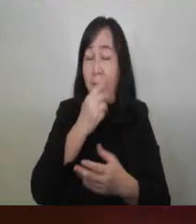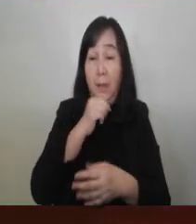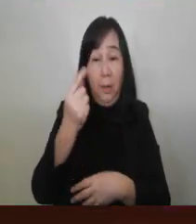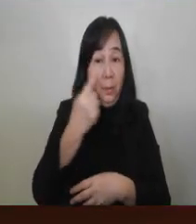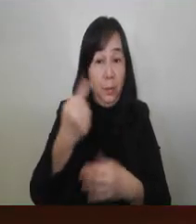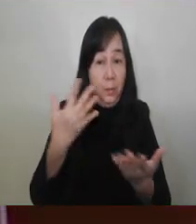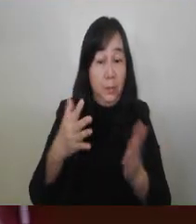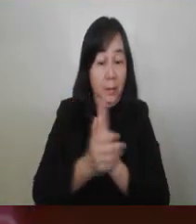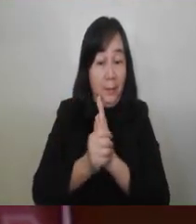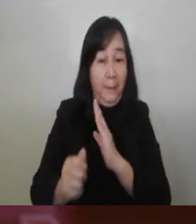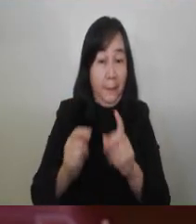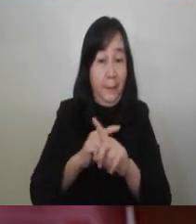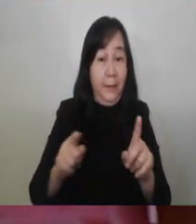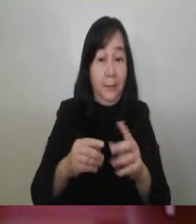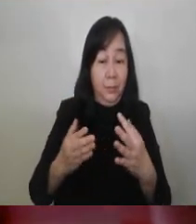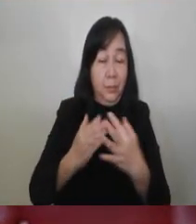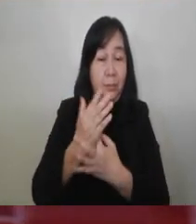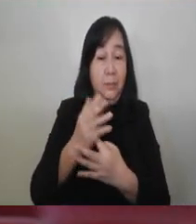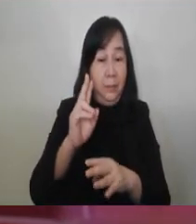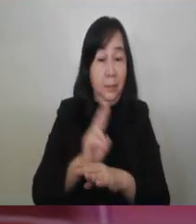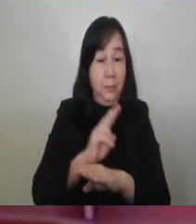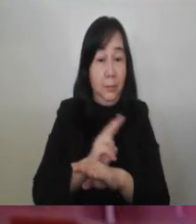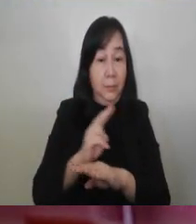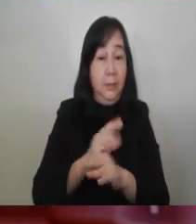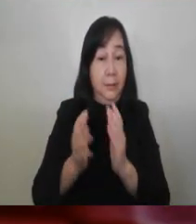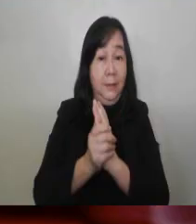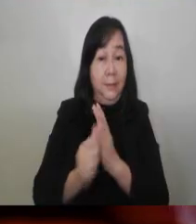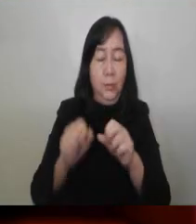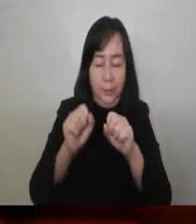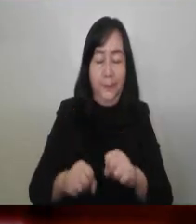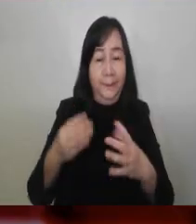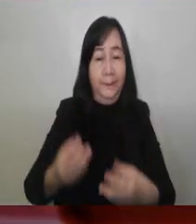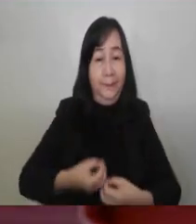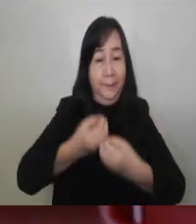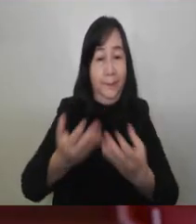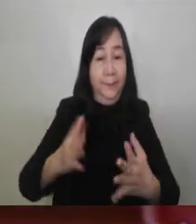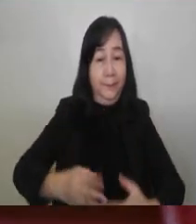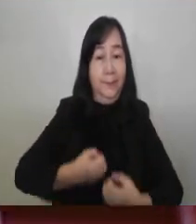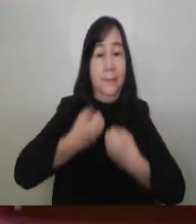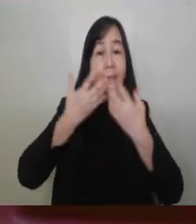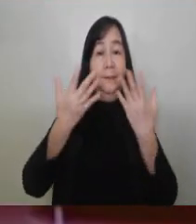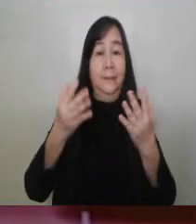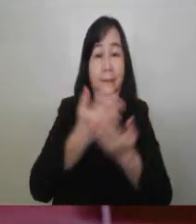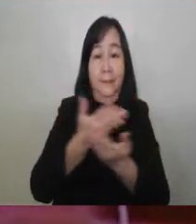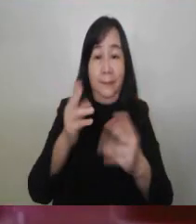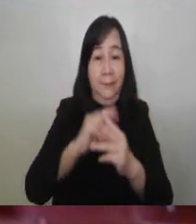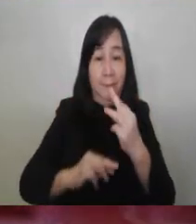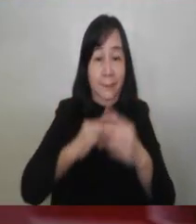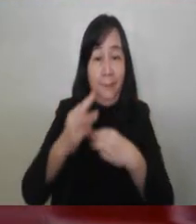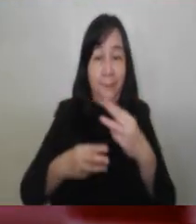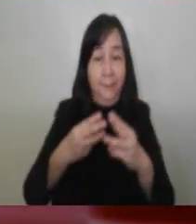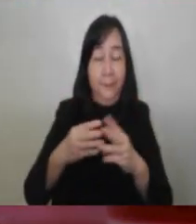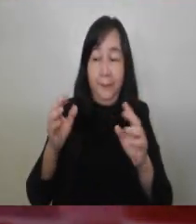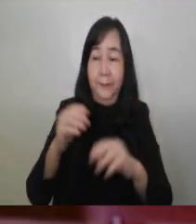ay hindi lang sa kanyang talento, kundi sa paggamit niya nito upang magbigay inspirasyon sa mundo. Gayon